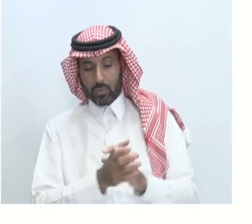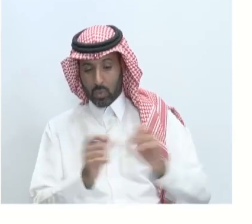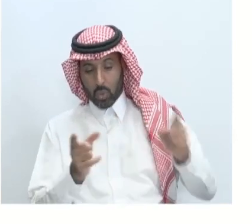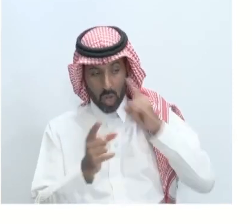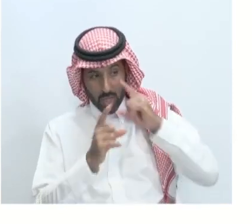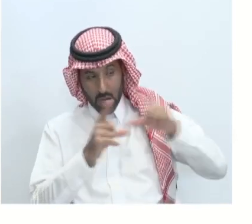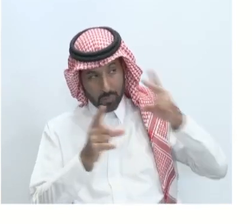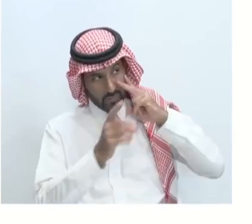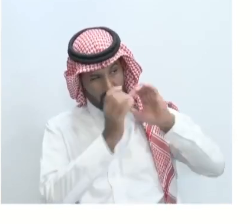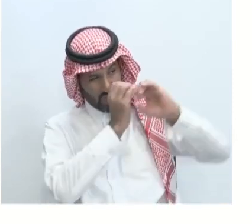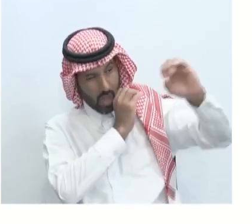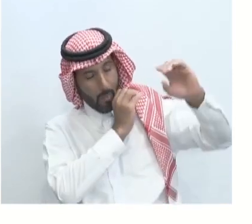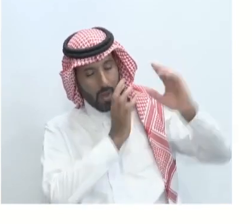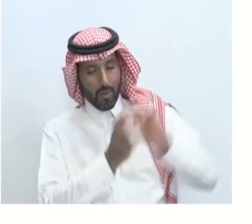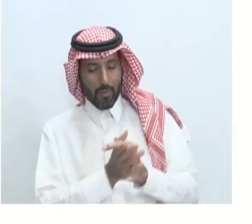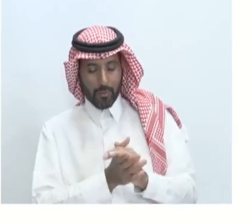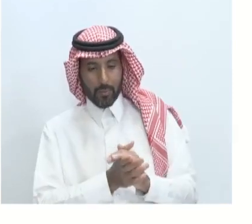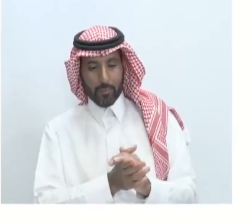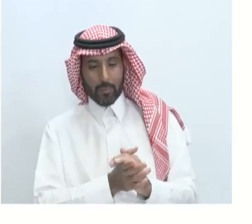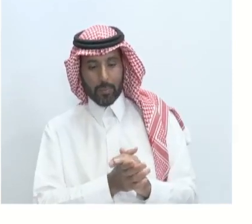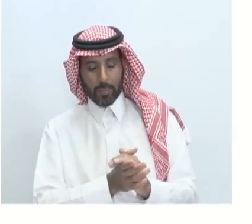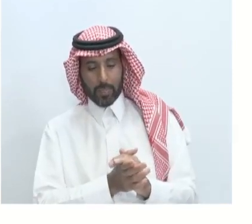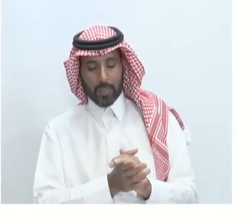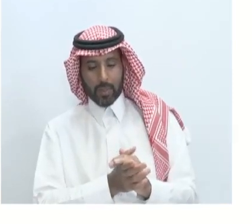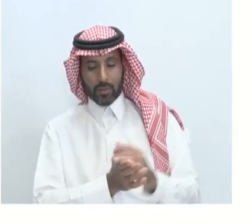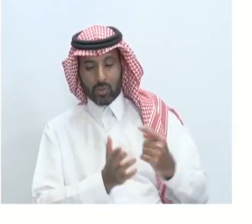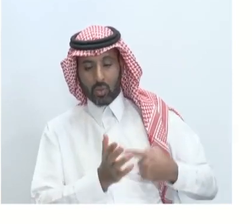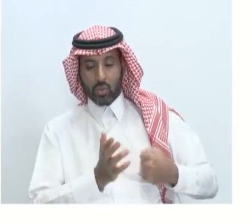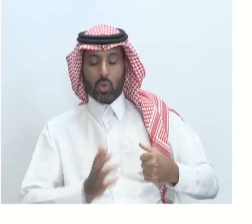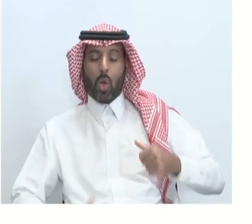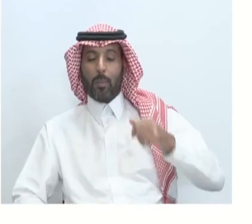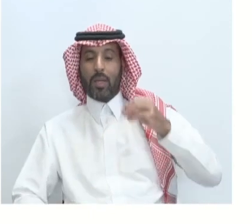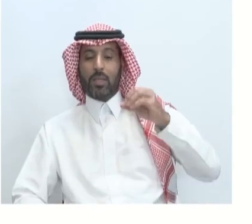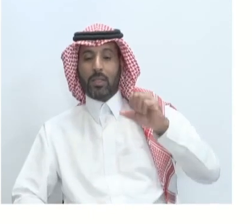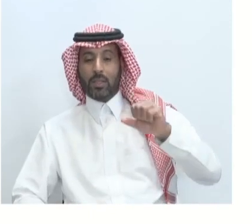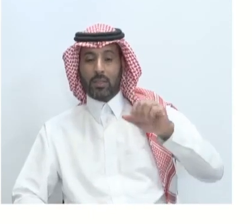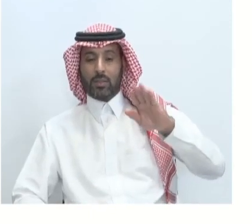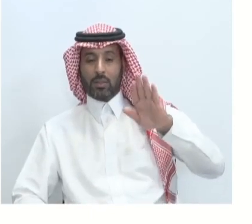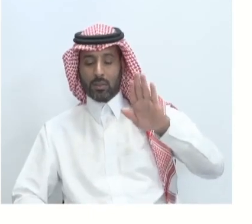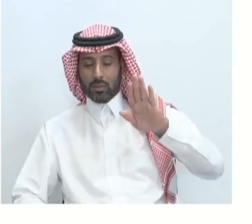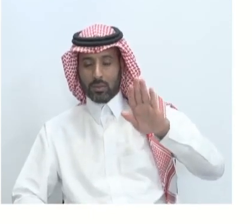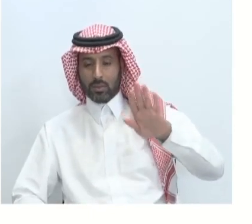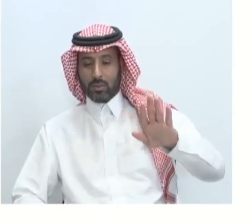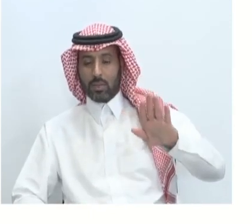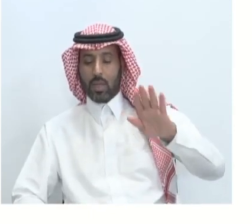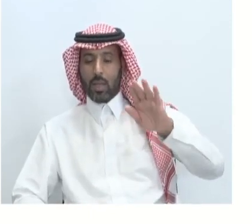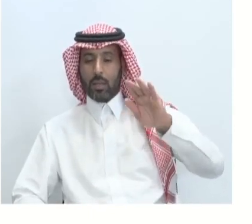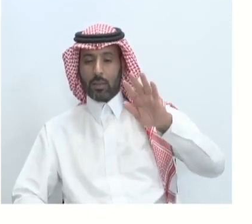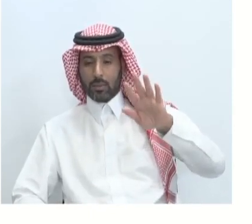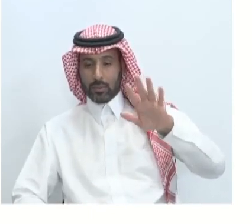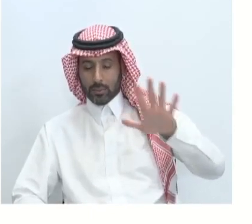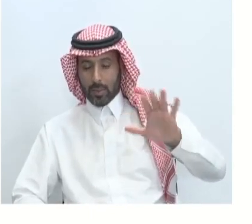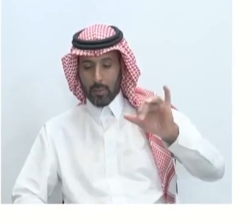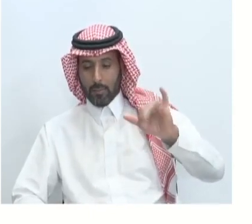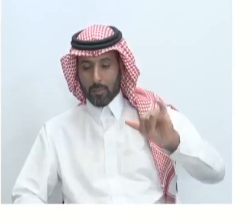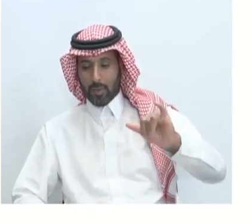اكبر في السماء كما في تلسكوب شميدت نسبه الى مخترعه الذي وضع فكرته